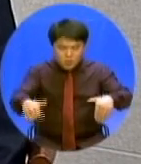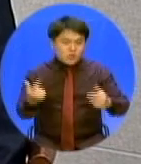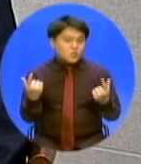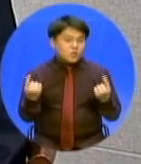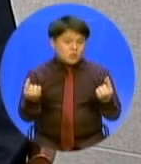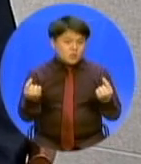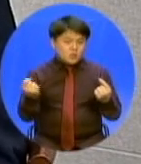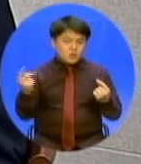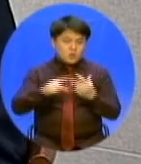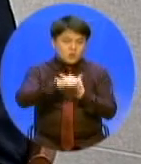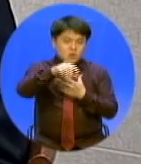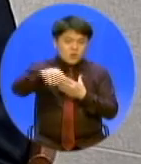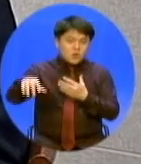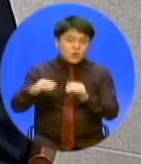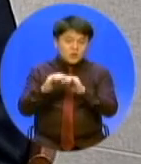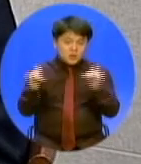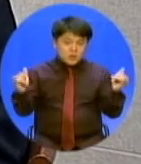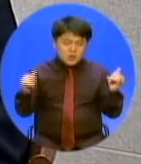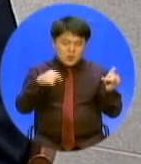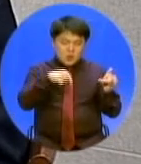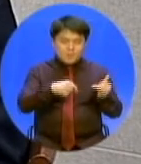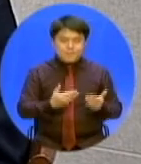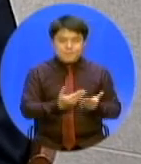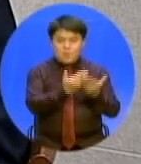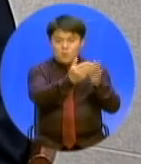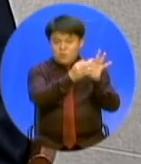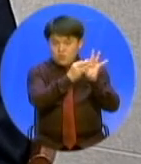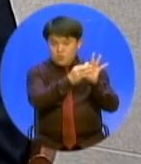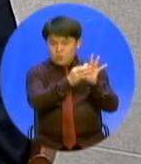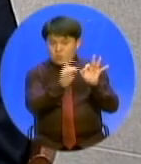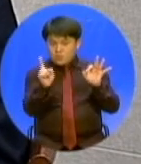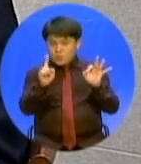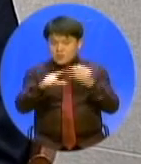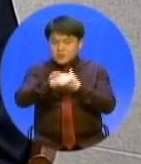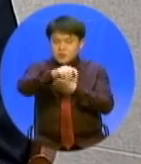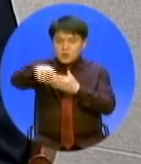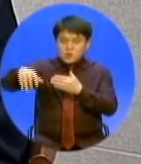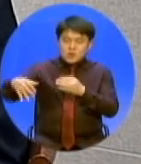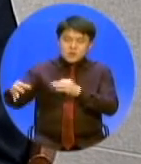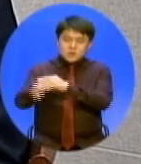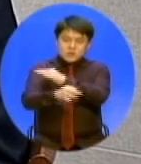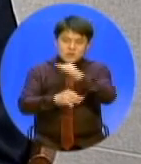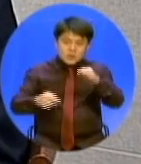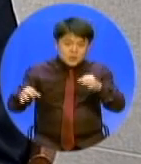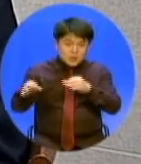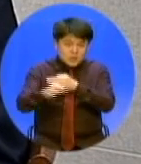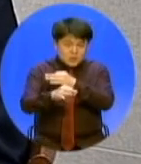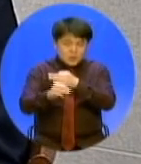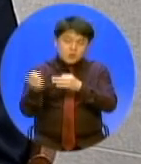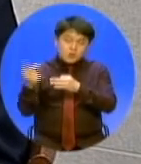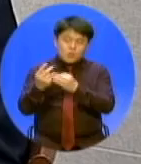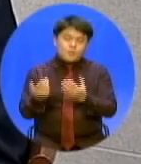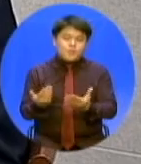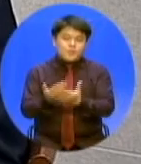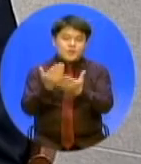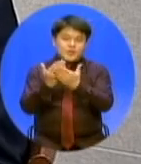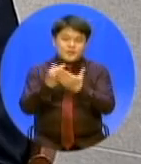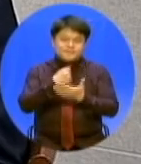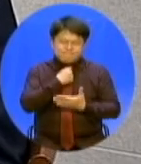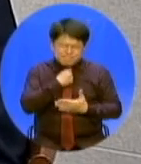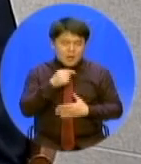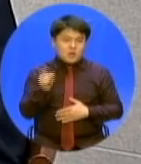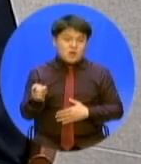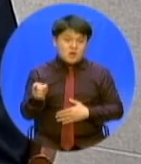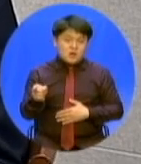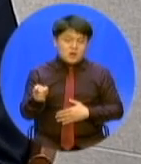지역 주민들은 강원랜드의 성장 발전을 통해서 지역의 어떤 경제나 네. 또